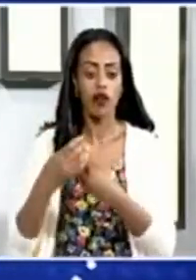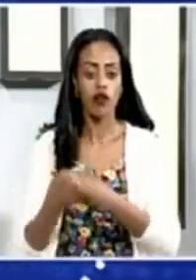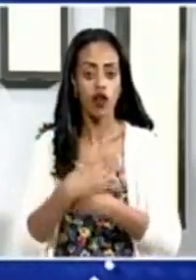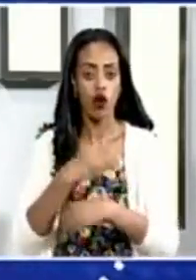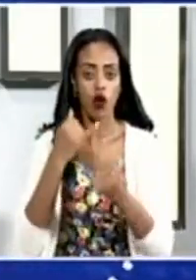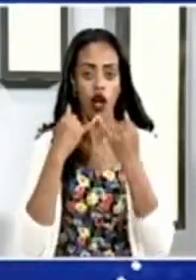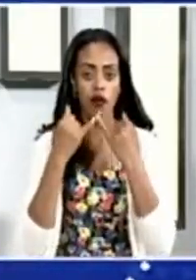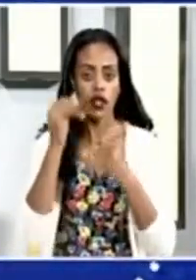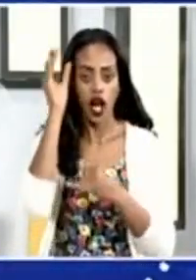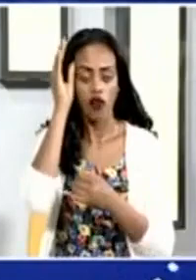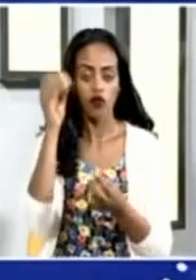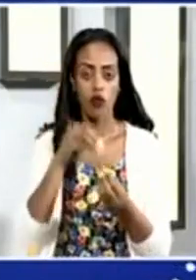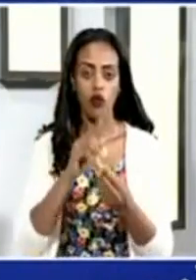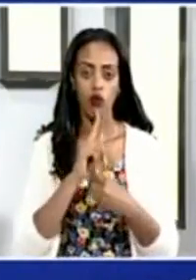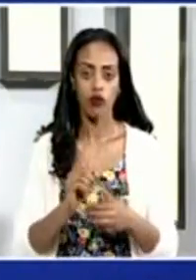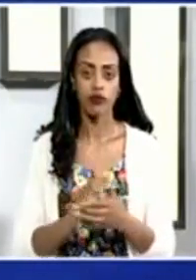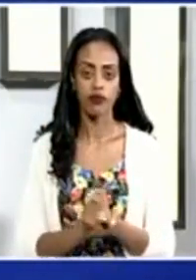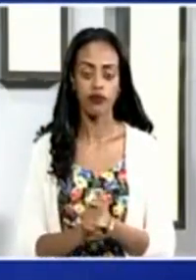ሓበሬታ ሃፍቶም ገብረ ዮሃን